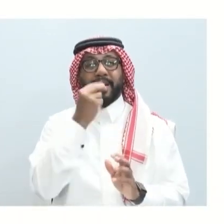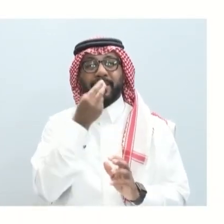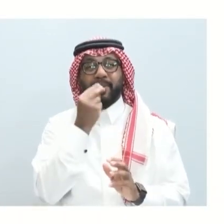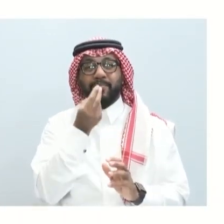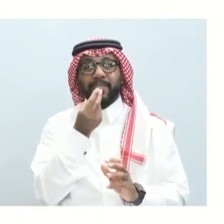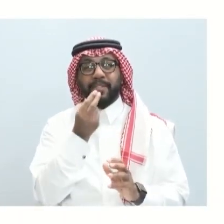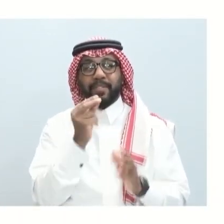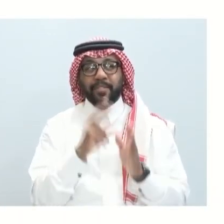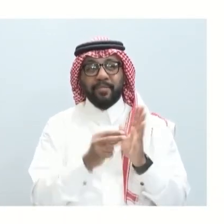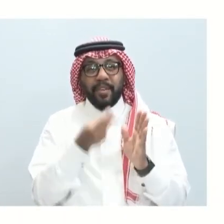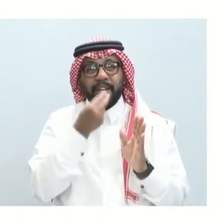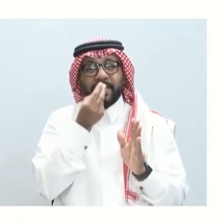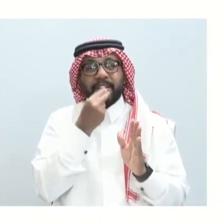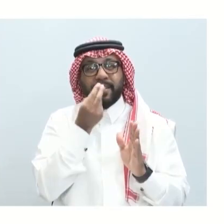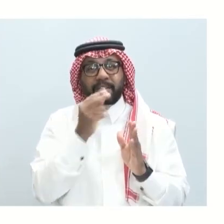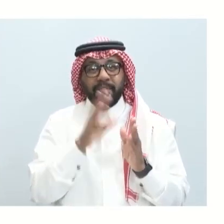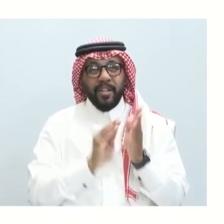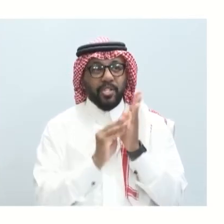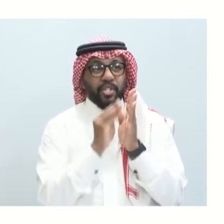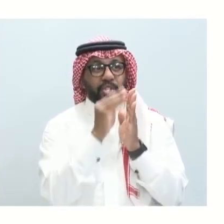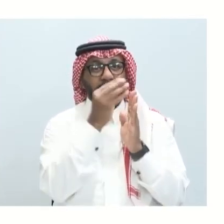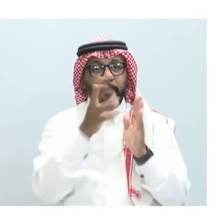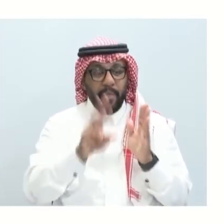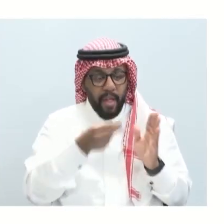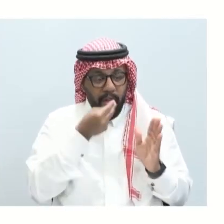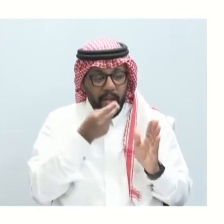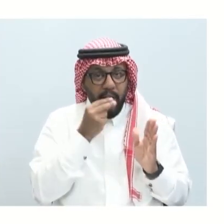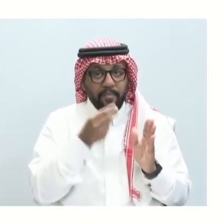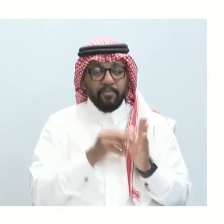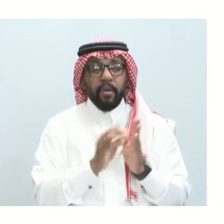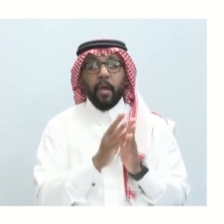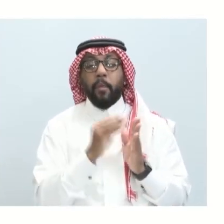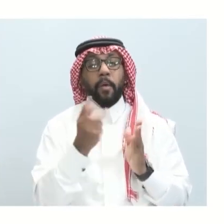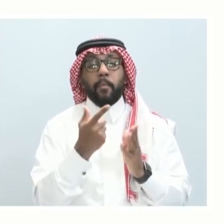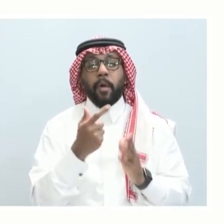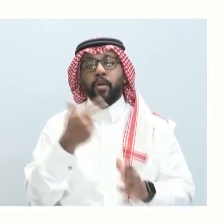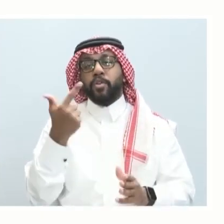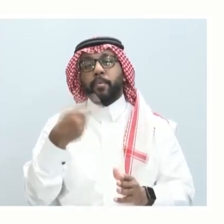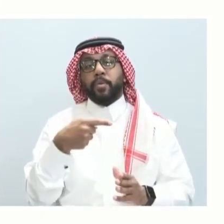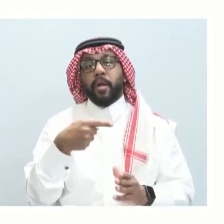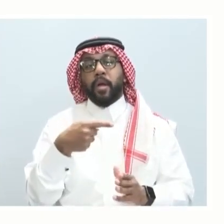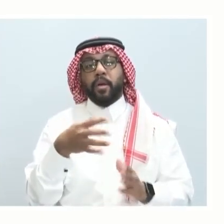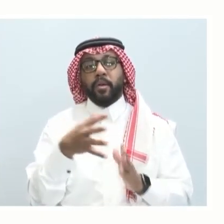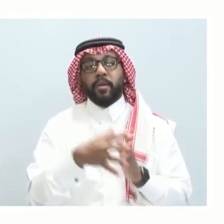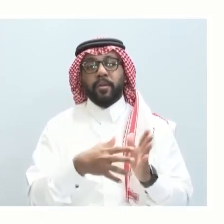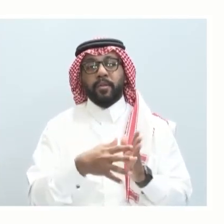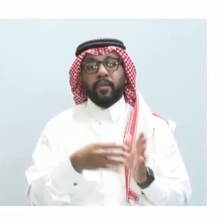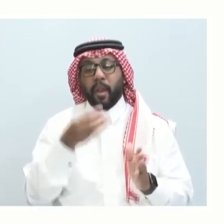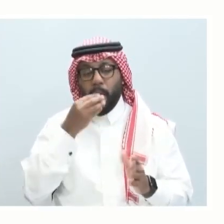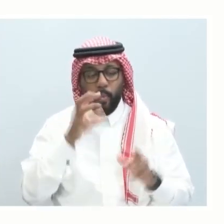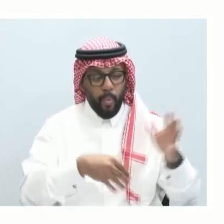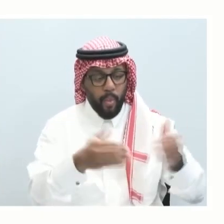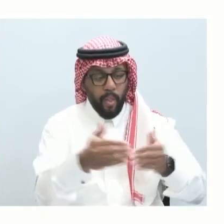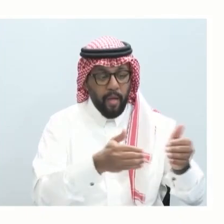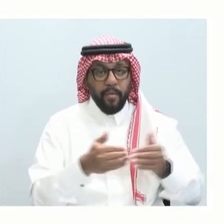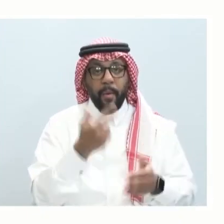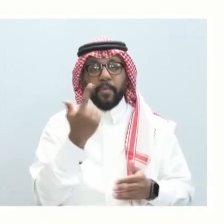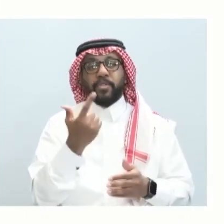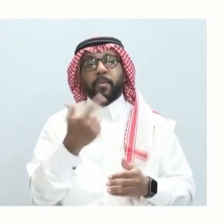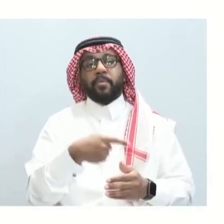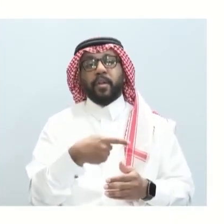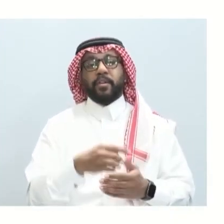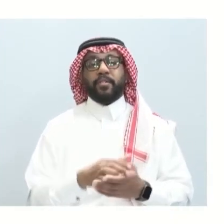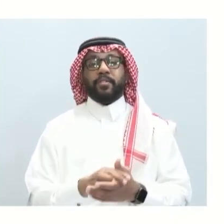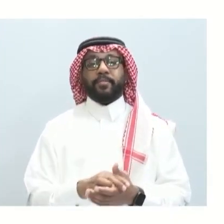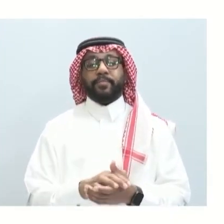الذي اصبح لدى سنجاب نقول اصبح لديه سبعه عشر وبهذا الشكل